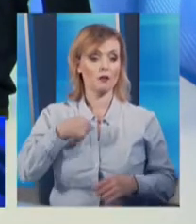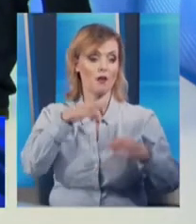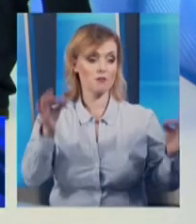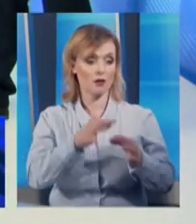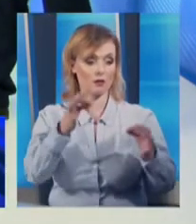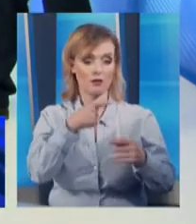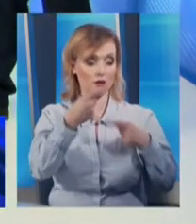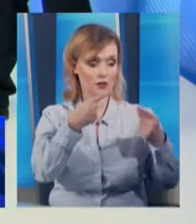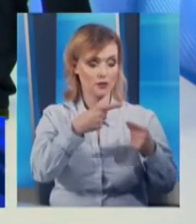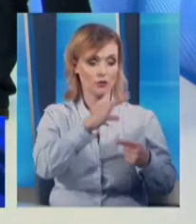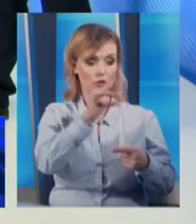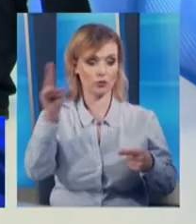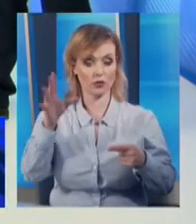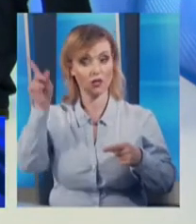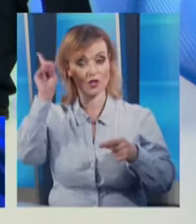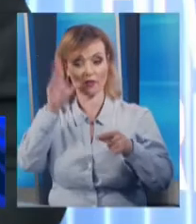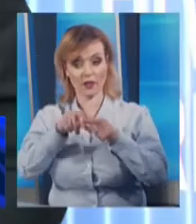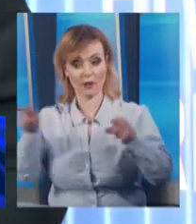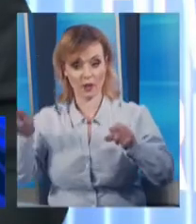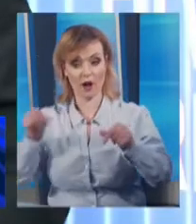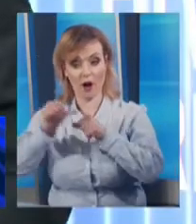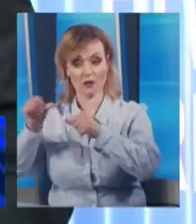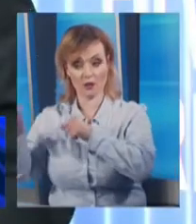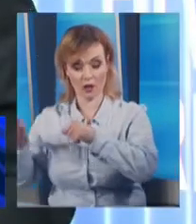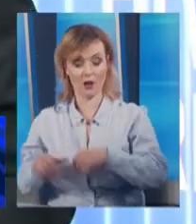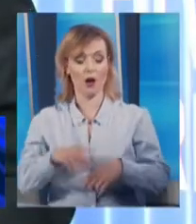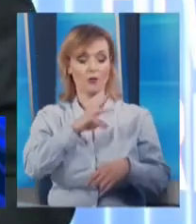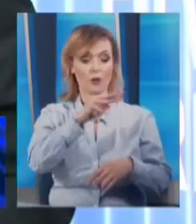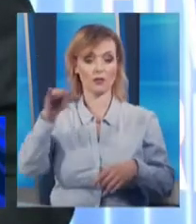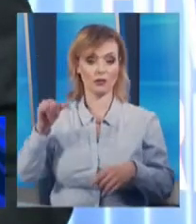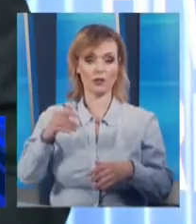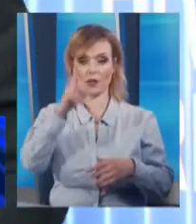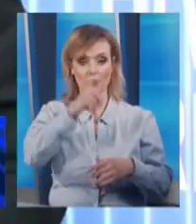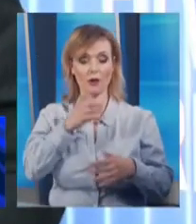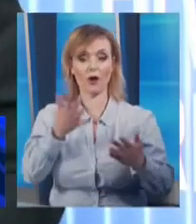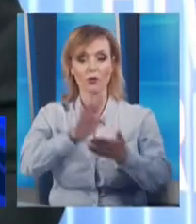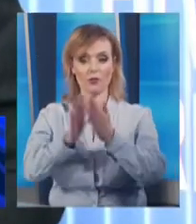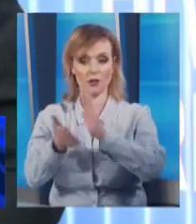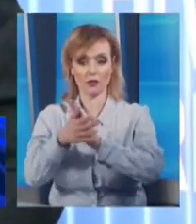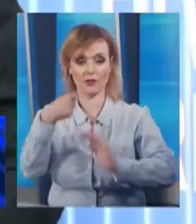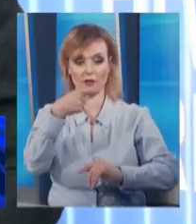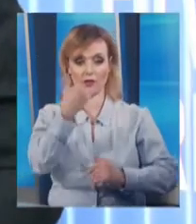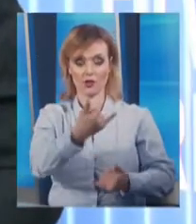în perioada acea perioadă, în mod separat față de doamna Sandu. Nu știu ce fel de înțelegere erau pe la spate sau altfel.